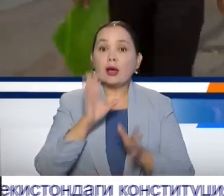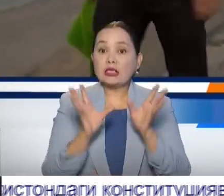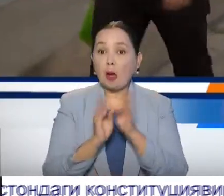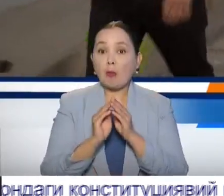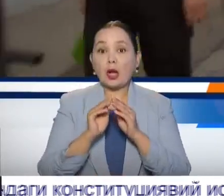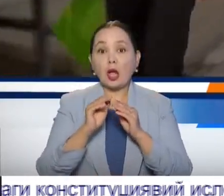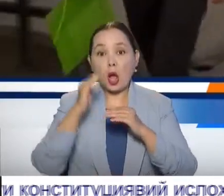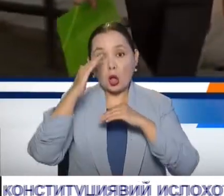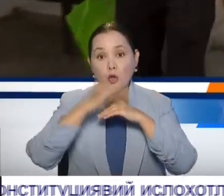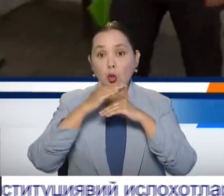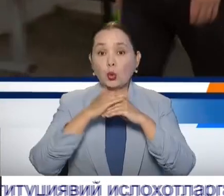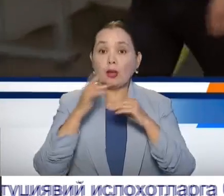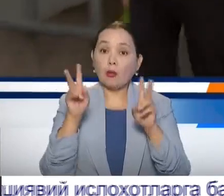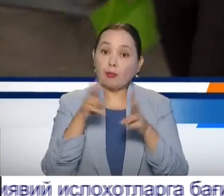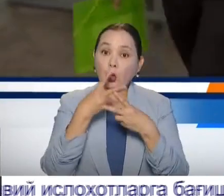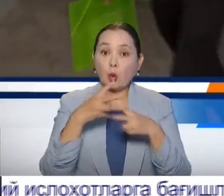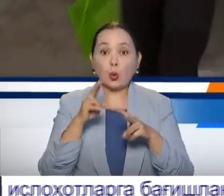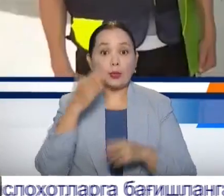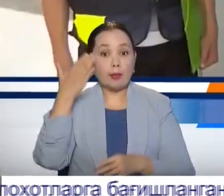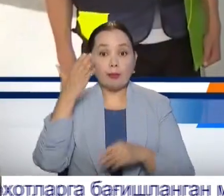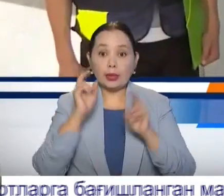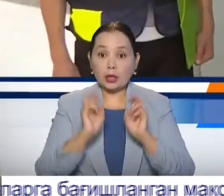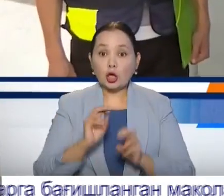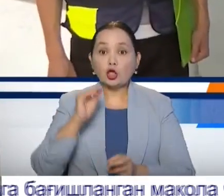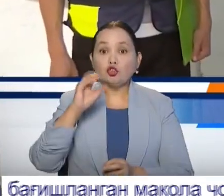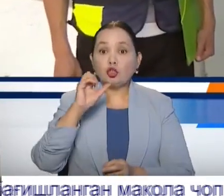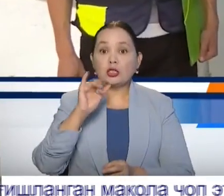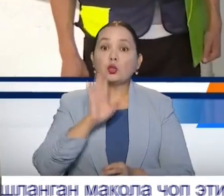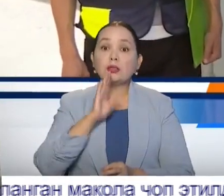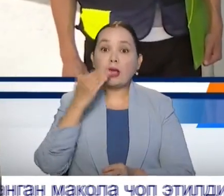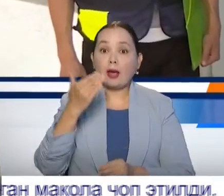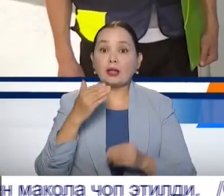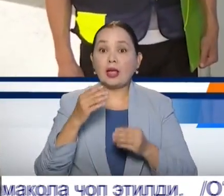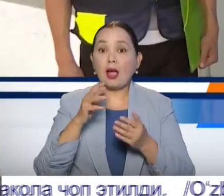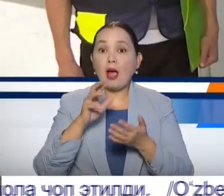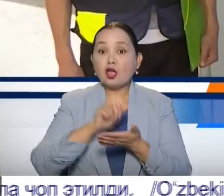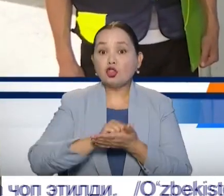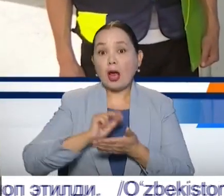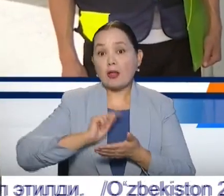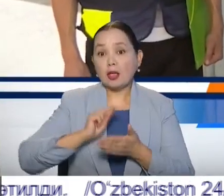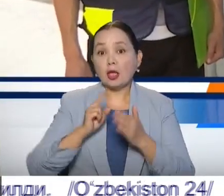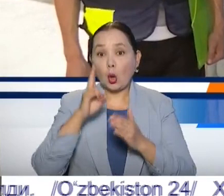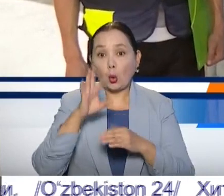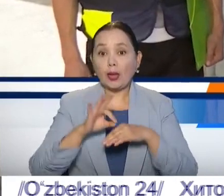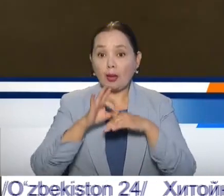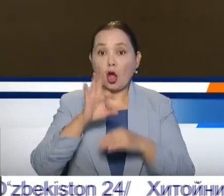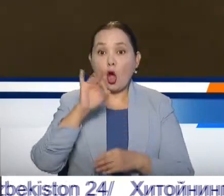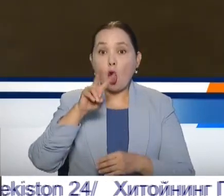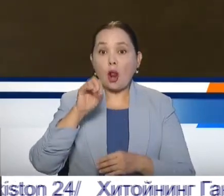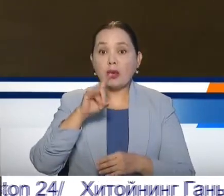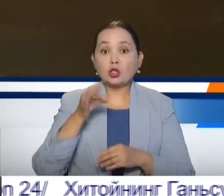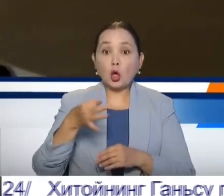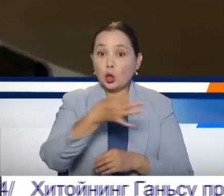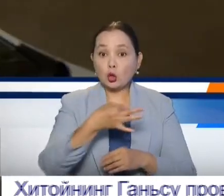tungi klubda birga o'tirishadi. Shundan keyin Jasur Shahrizodani ijaradagi uyiga kuzatib qo'yadi. Olmazor tumanida